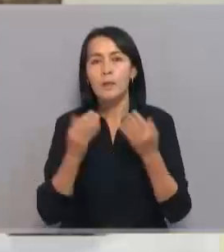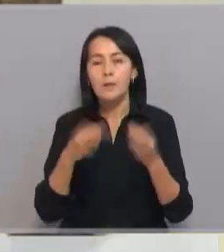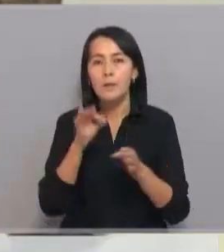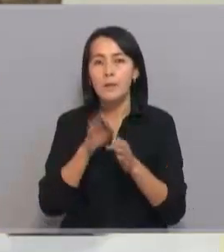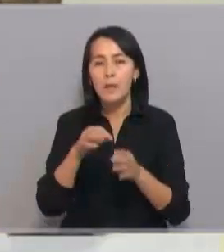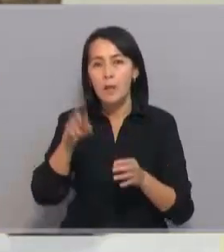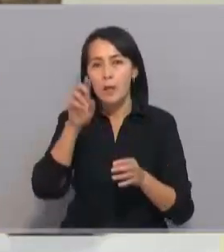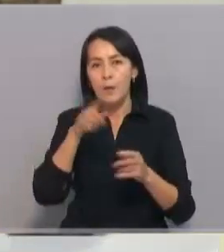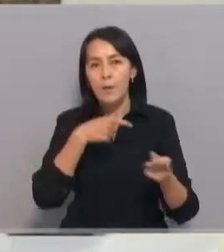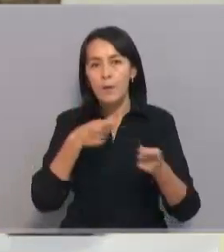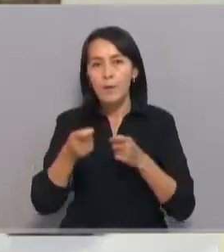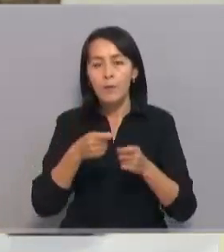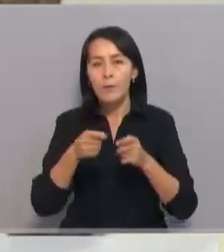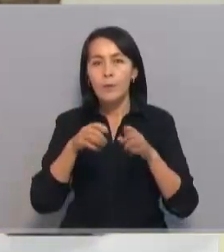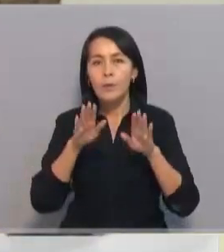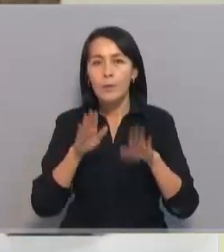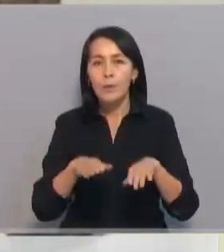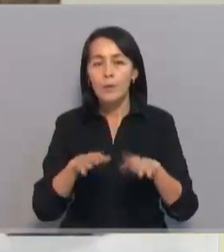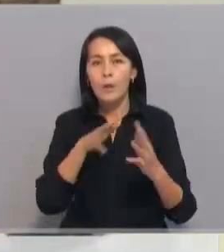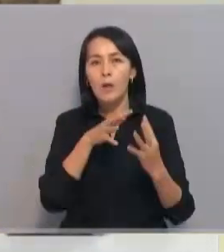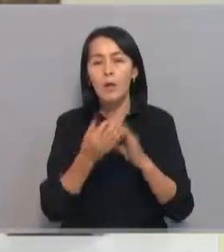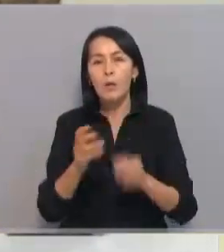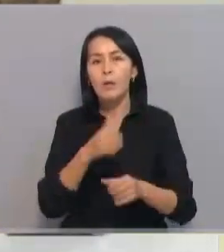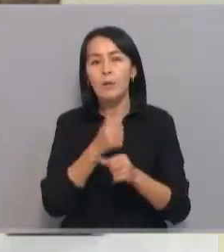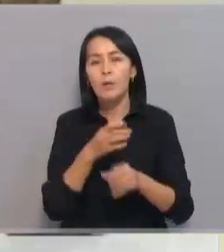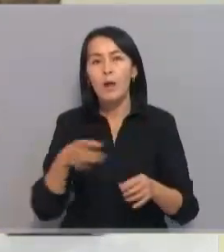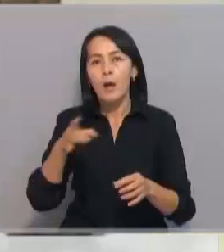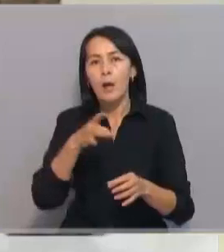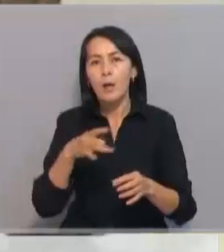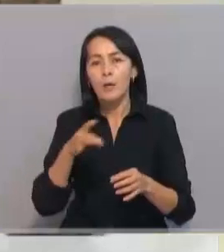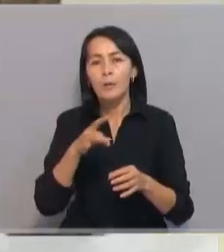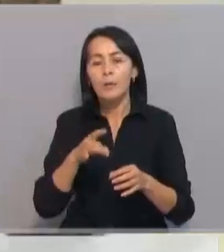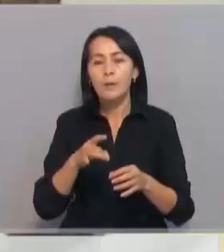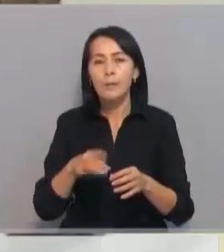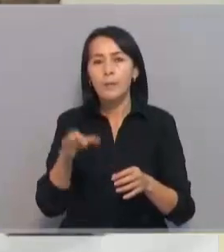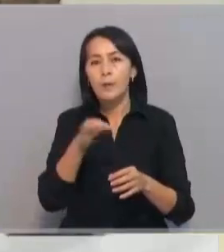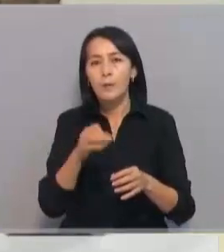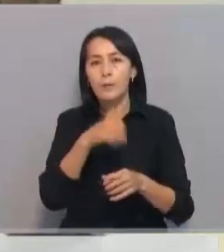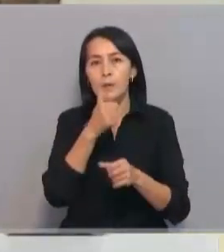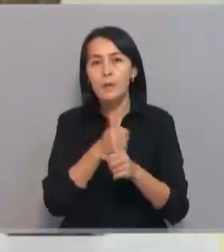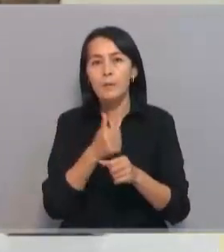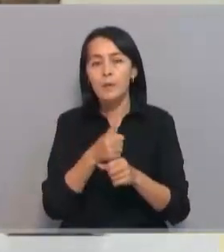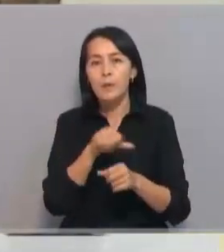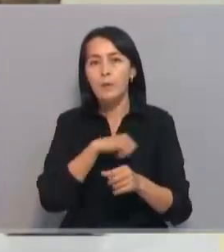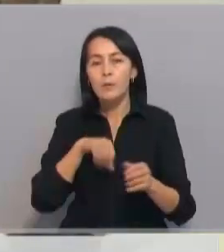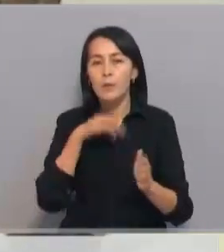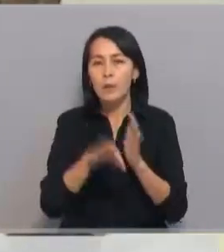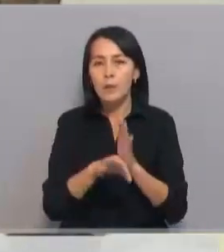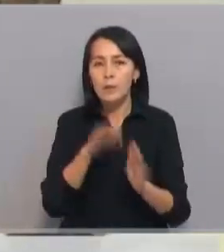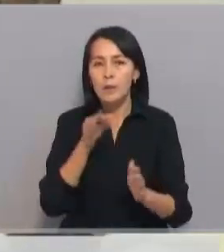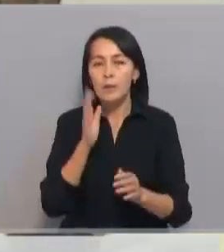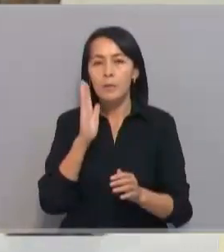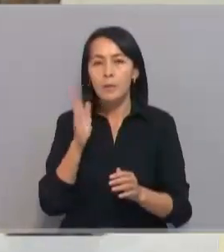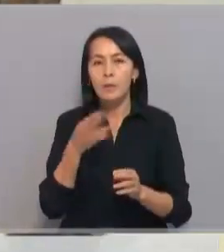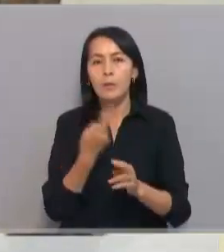себебі үкіметтің жергілікті орындары ауыл әкімдерін, аудан әкімдерін, облыс әкімдерін қалы енді өздері сайлайтын болады.